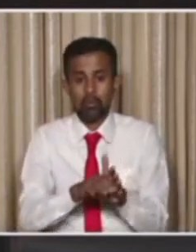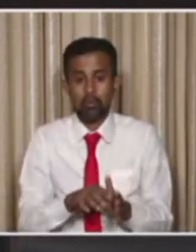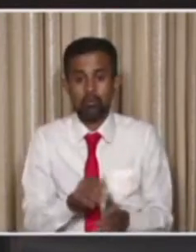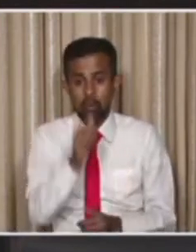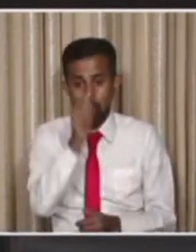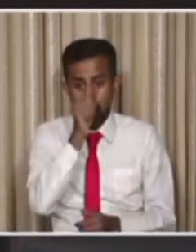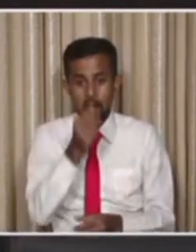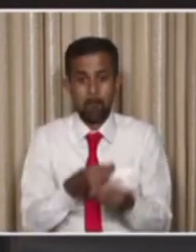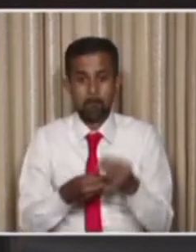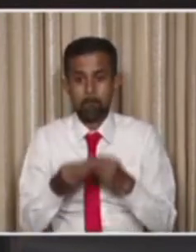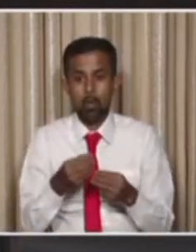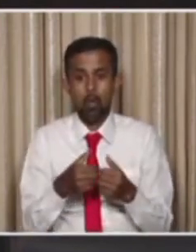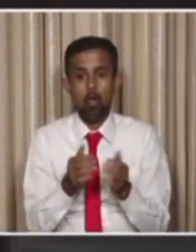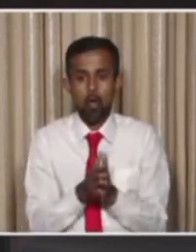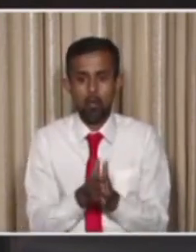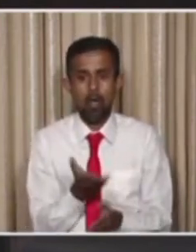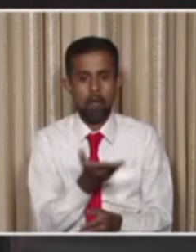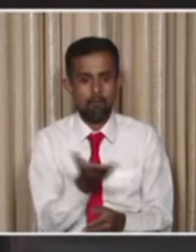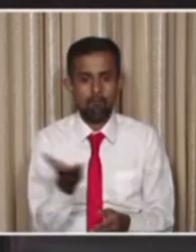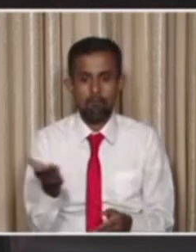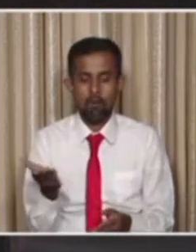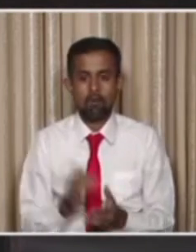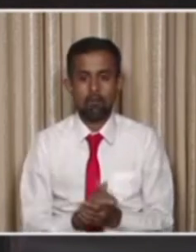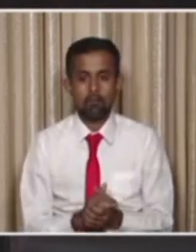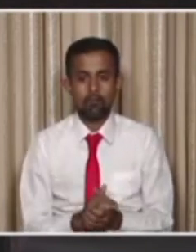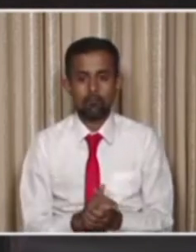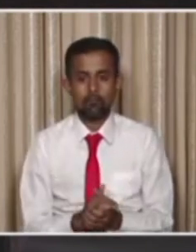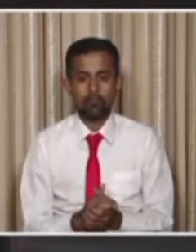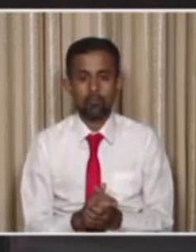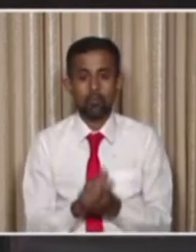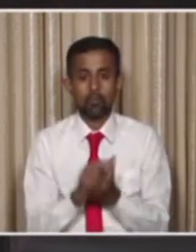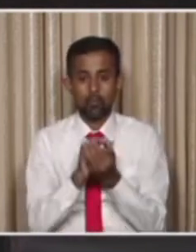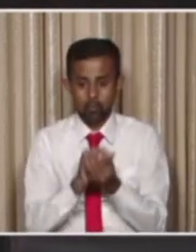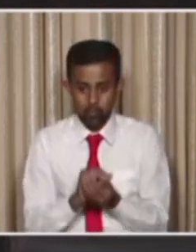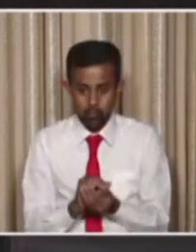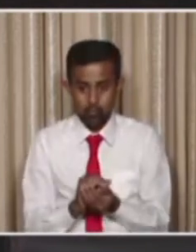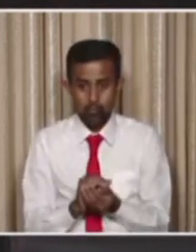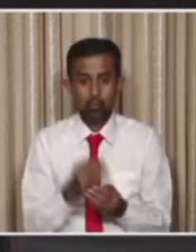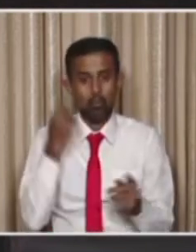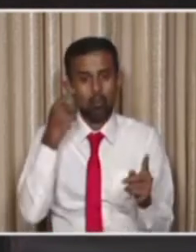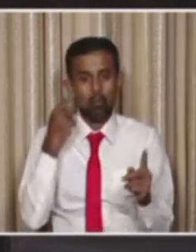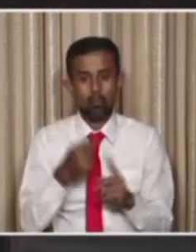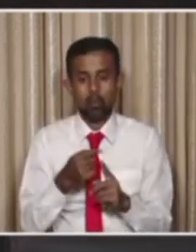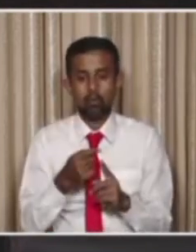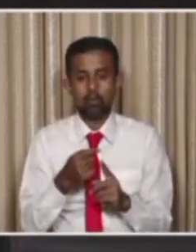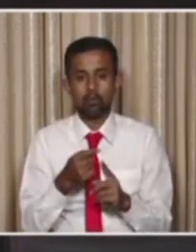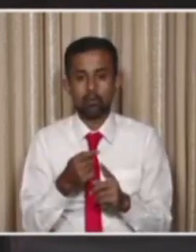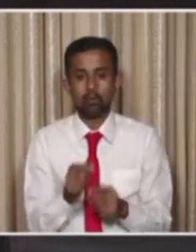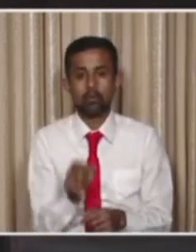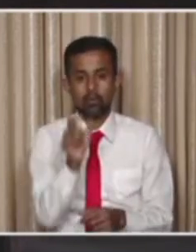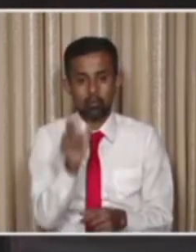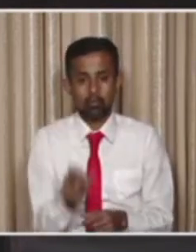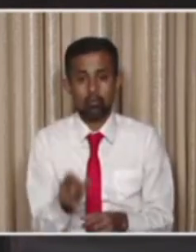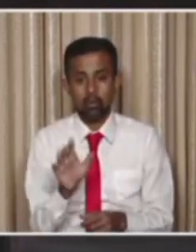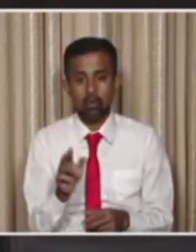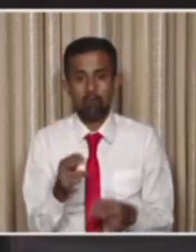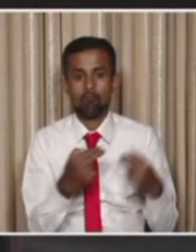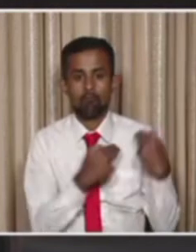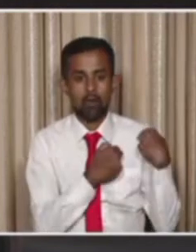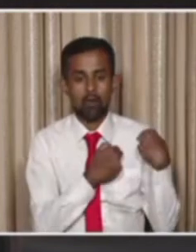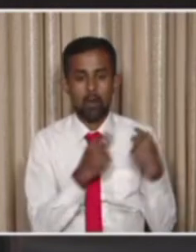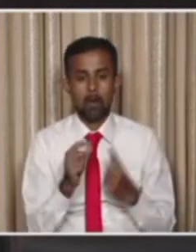මාෆියා මේ ඔක්කොම ඉන්නවා. ඒ නිසා ආරක්ෂාව සම්බන්ධයෙන් ඔබතුමාගේ වගකීම